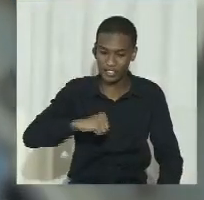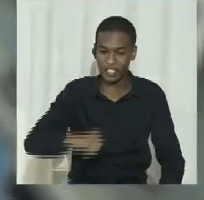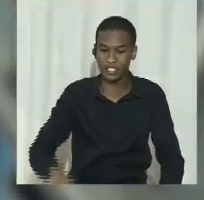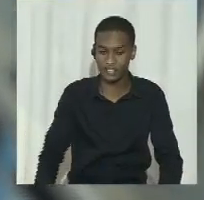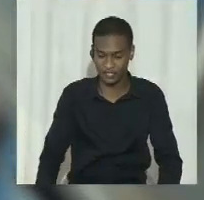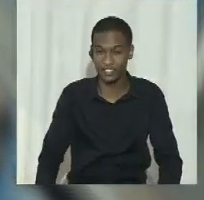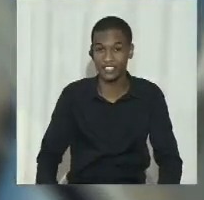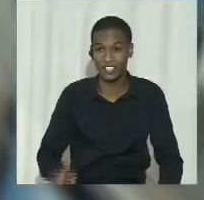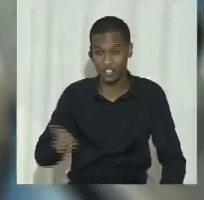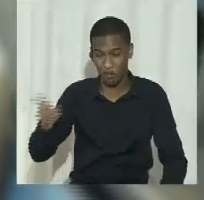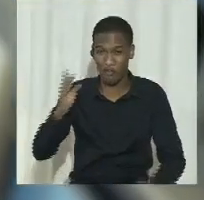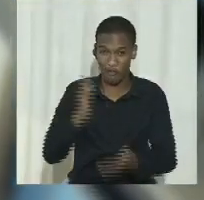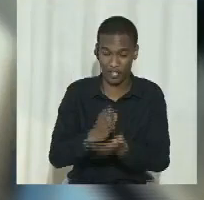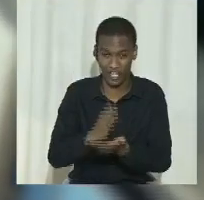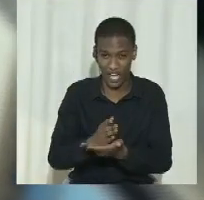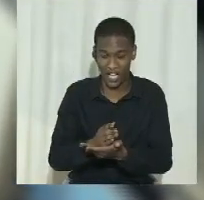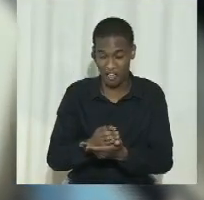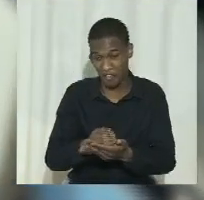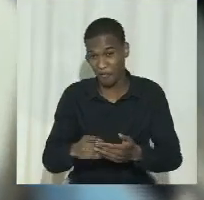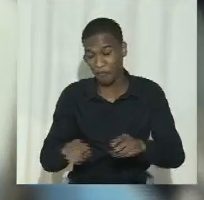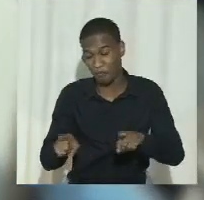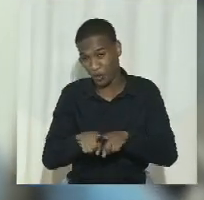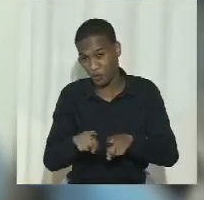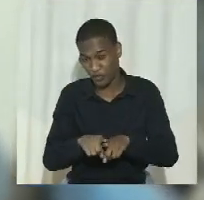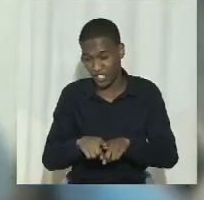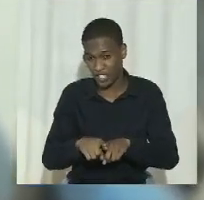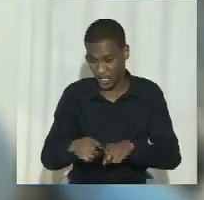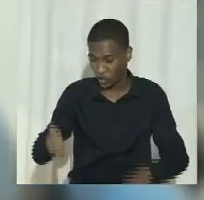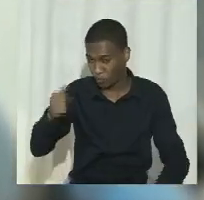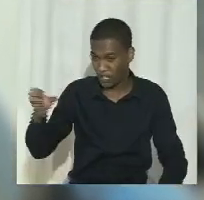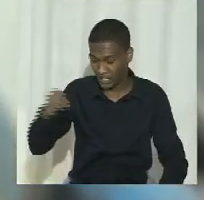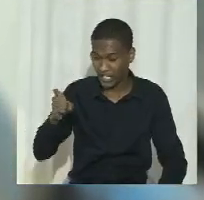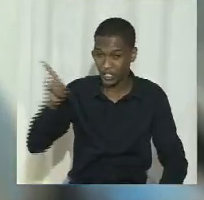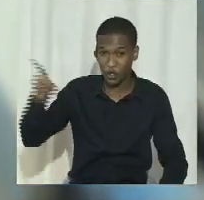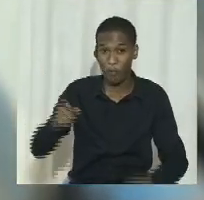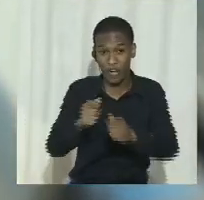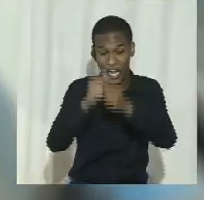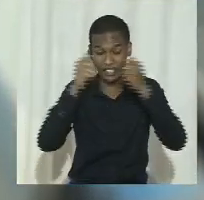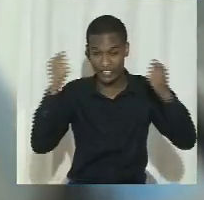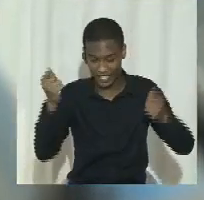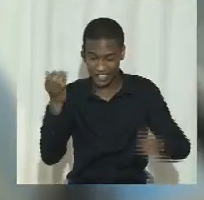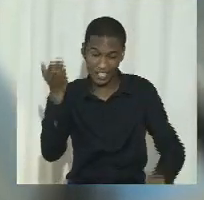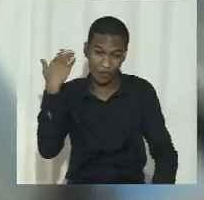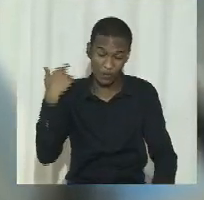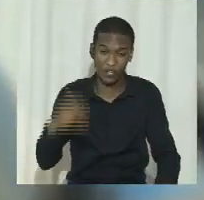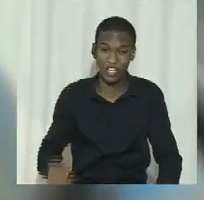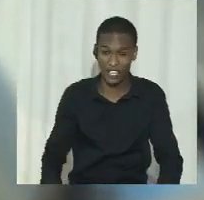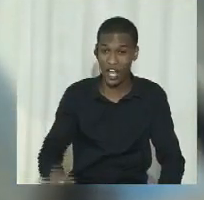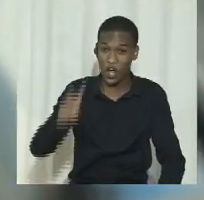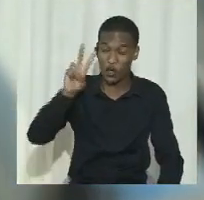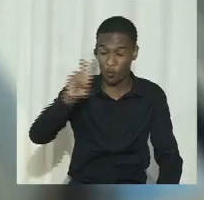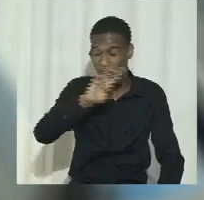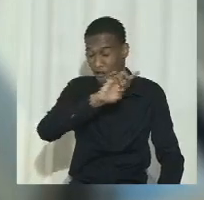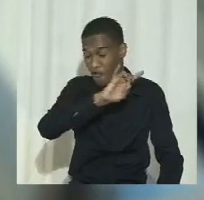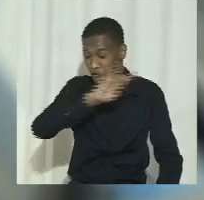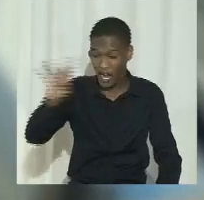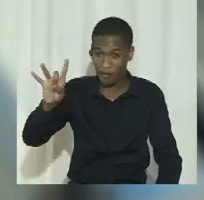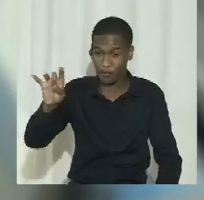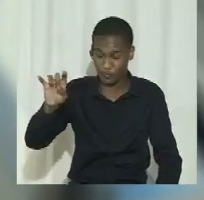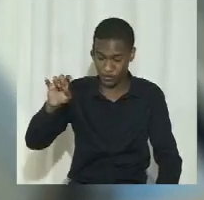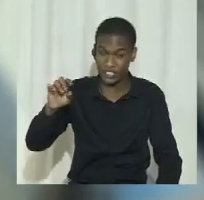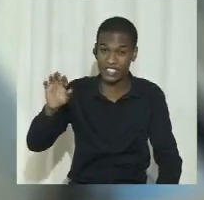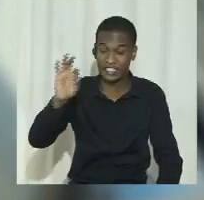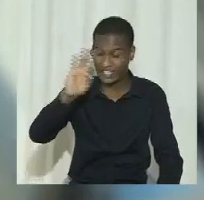ny andahatsoratra tao amin'ny gazety Atrika ny tenany tamin'izany fotoana. Ny taona 2027 serivo izy no nifindra tato amin'ny